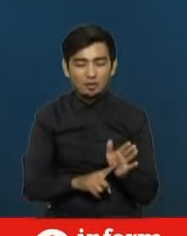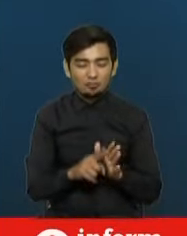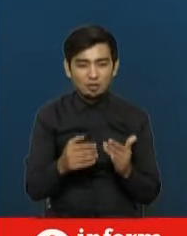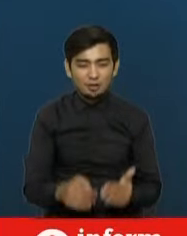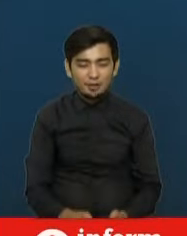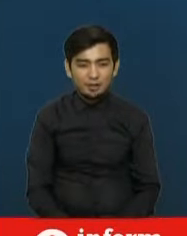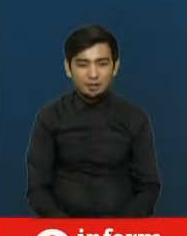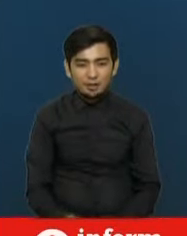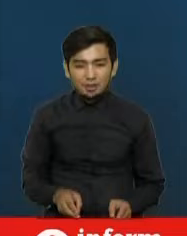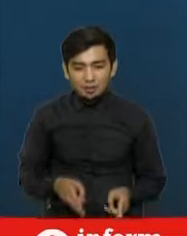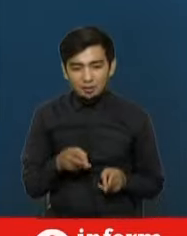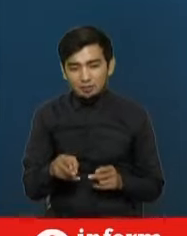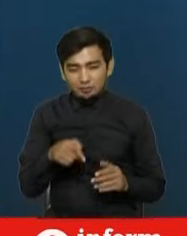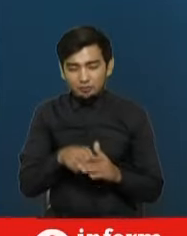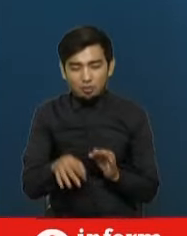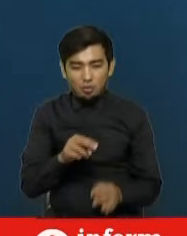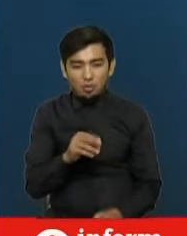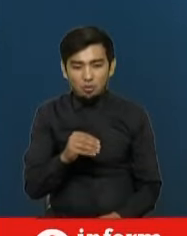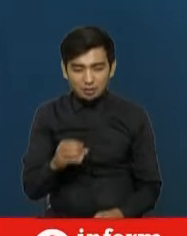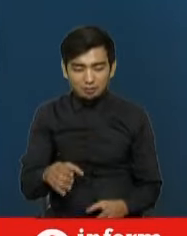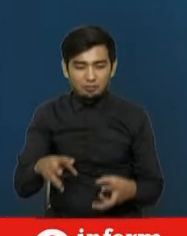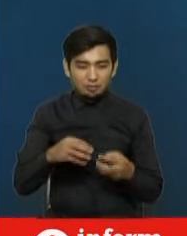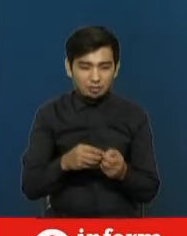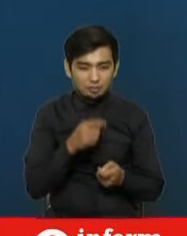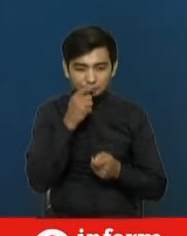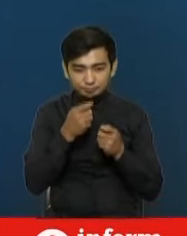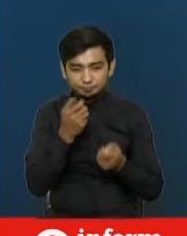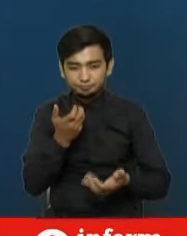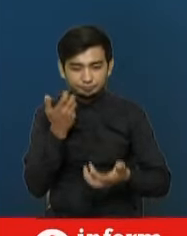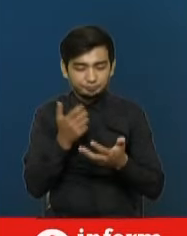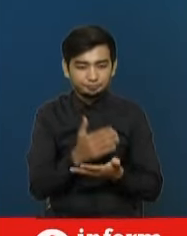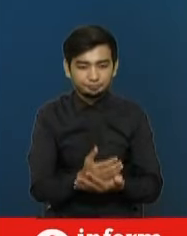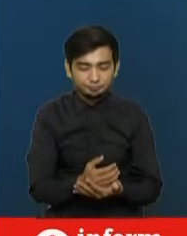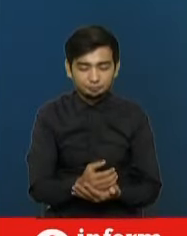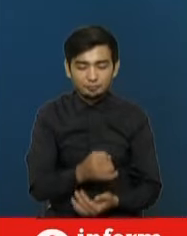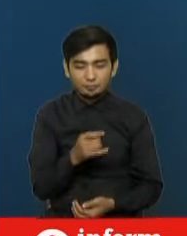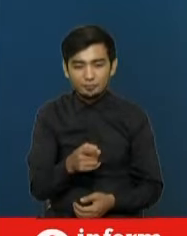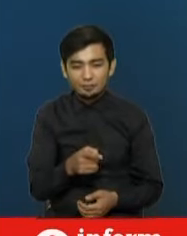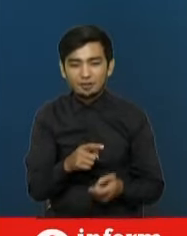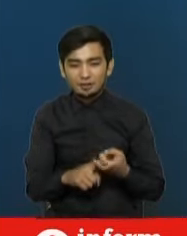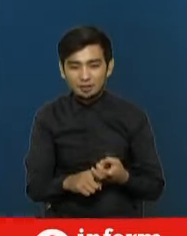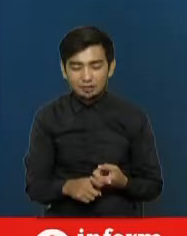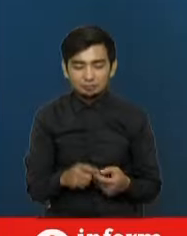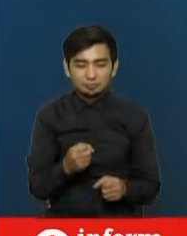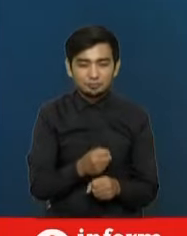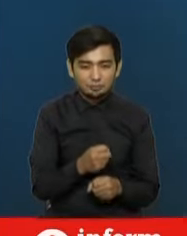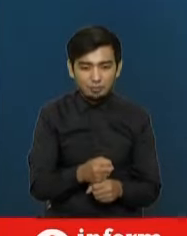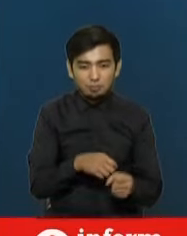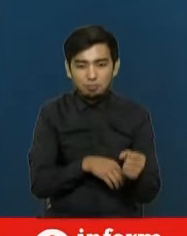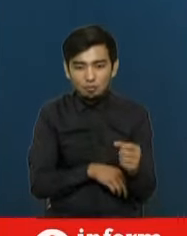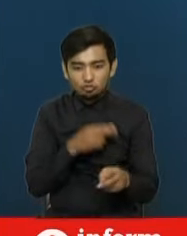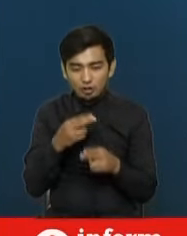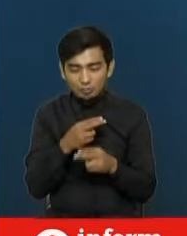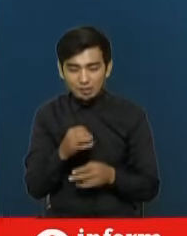таңда қылмыстық іс жүргізу кодексімен көзделген барлық тергеу амалдары жүргізілуде. Осы процессуалды әрекеттер жасалғаннан кейін